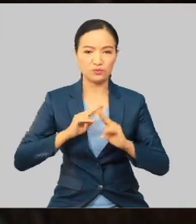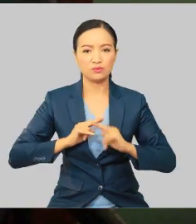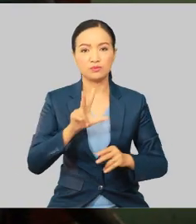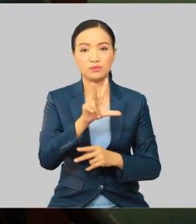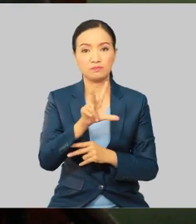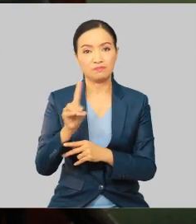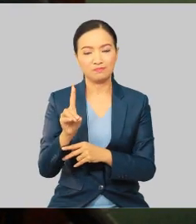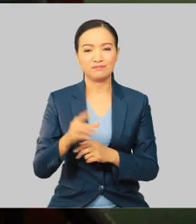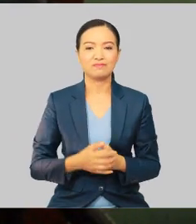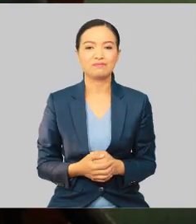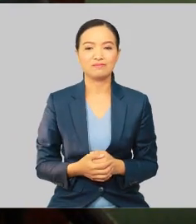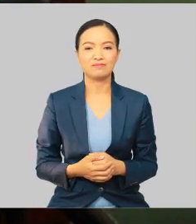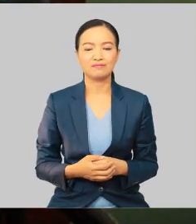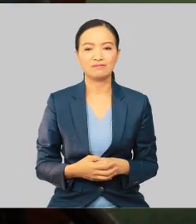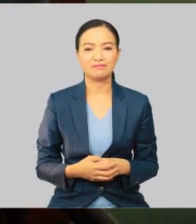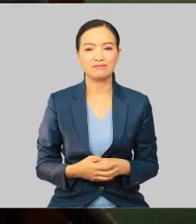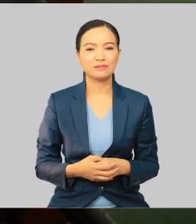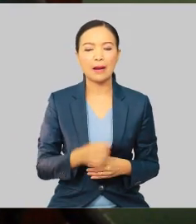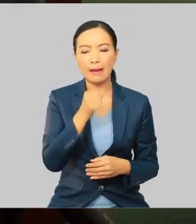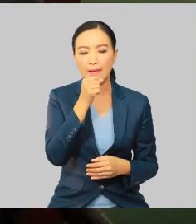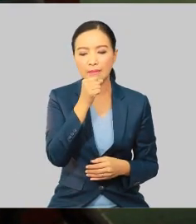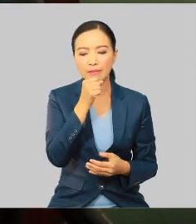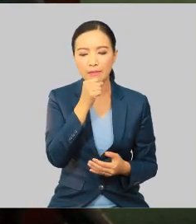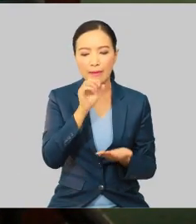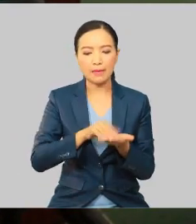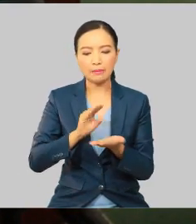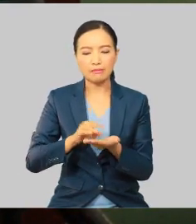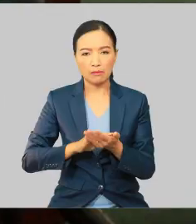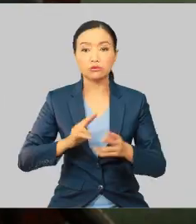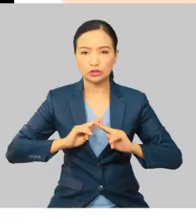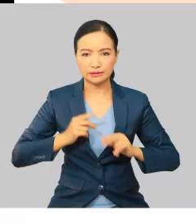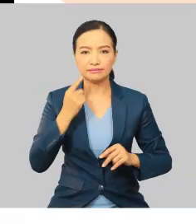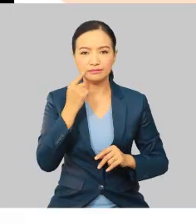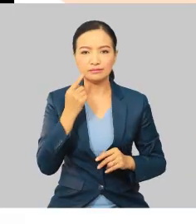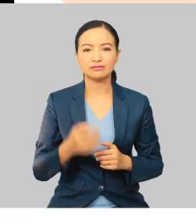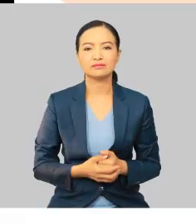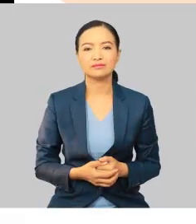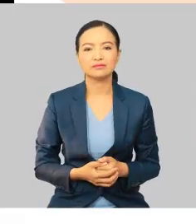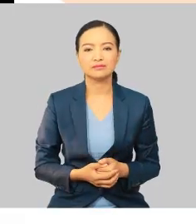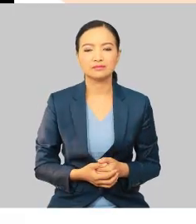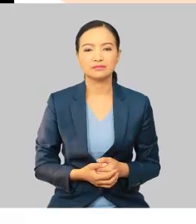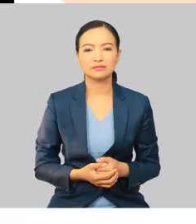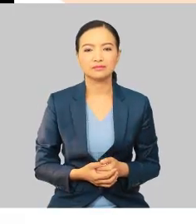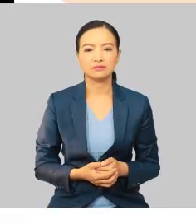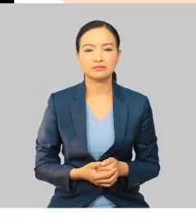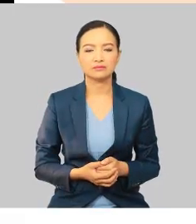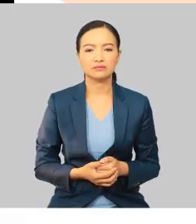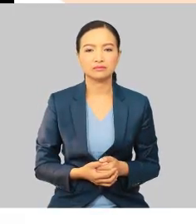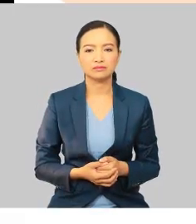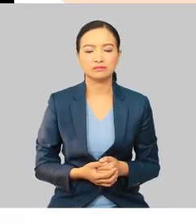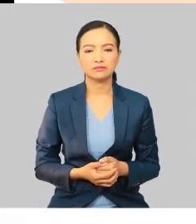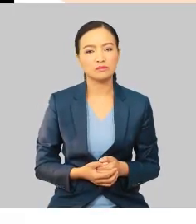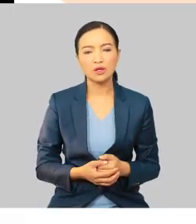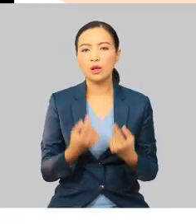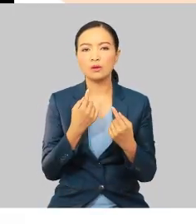ร ู้ ว่าทุกคนเป็นคนตั้งคำถาม ก็อัดเสียงอะไรเอง ทำเองด้วย ใช่ ก็คิดแต่ไม่เคยพบกับคำตอบ